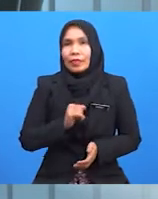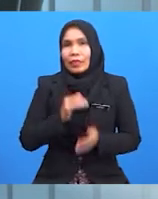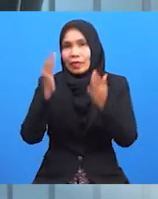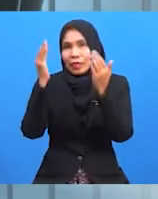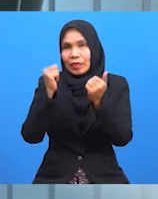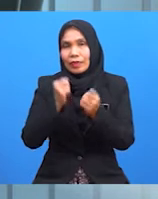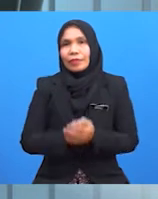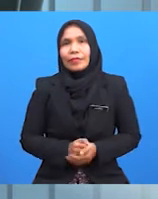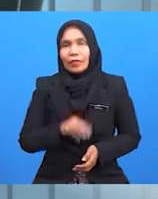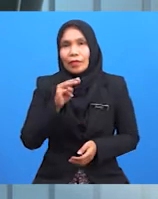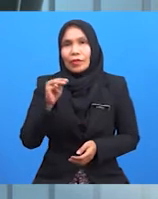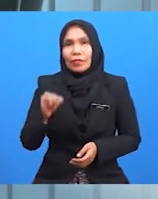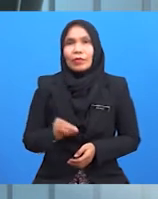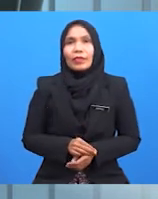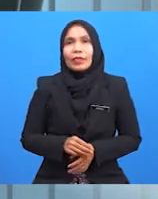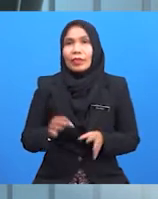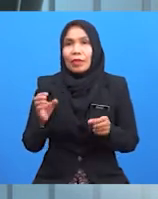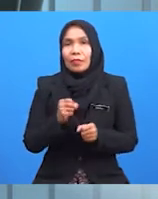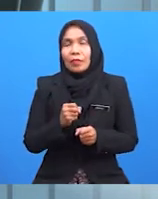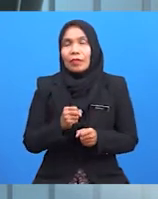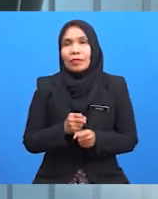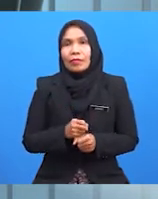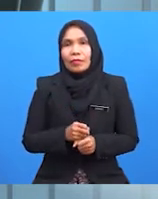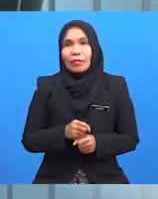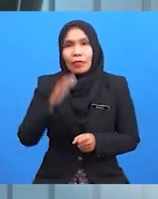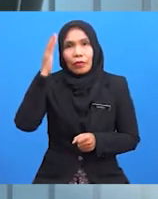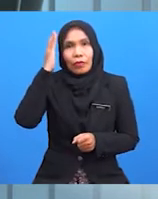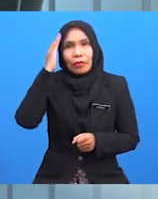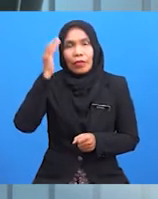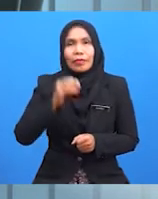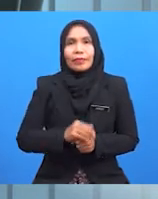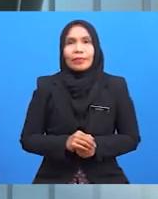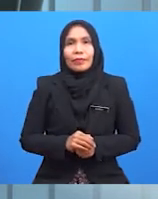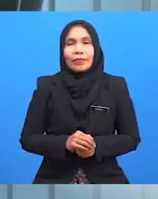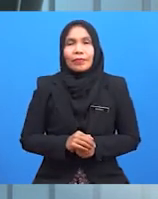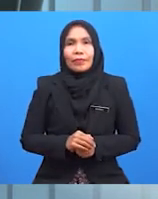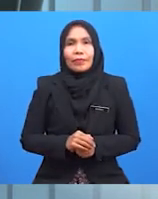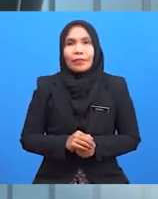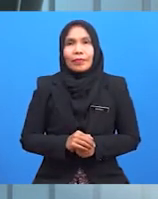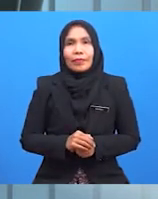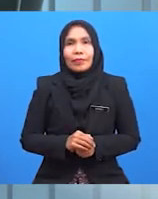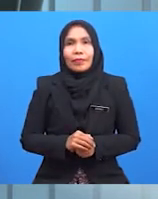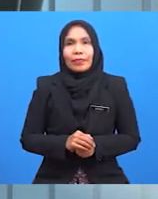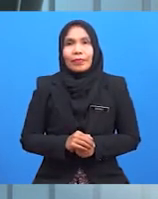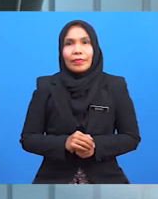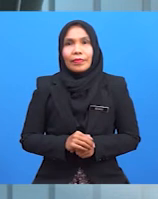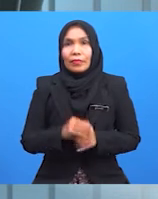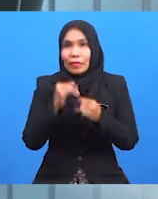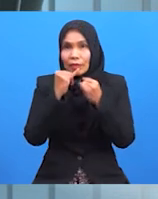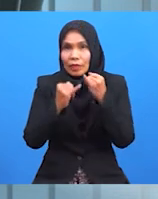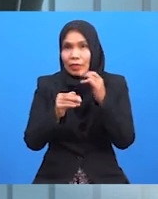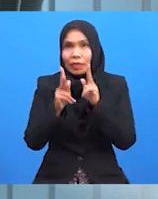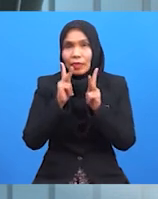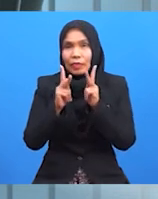Saya harap agar murid-murid dapat menguasai objektif pembelajaran kita pada hari ini.